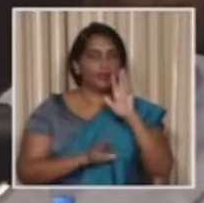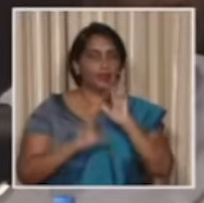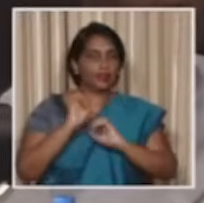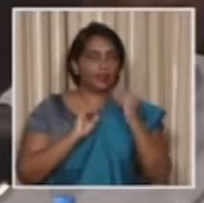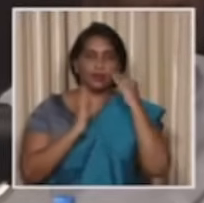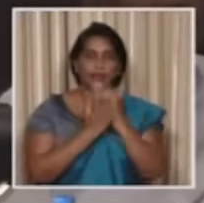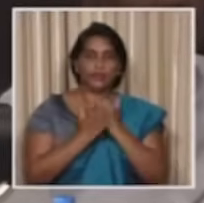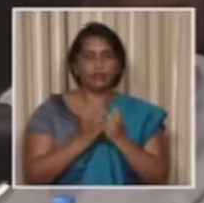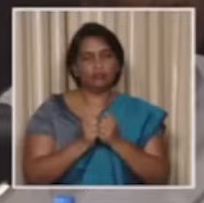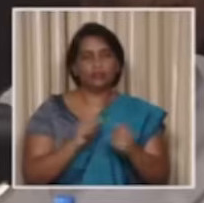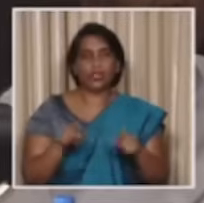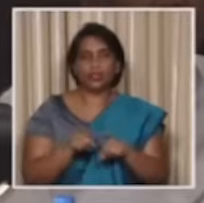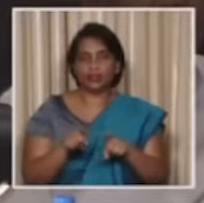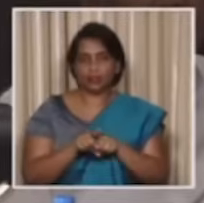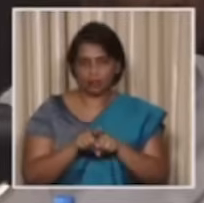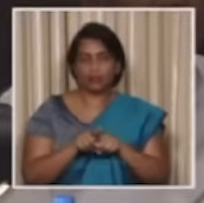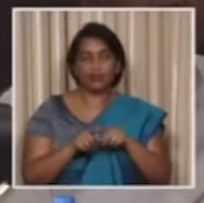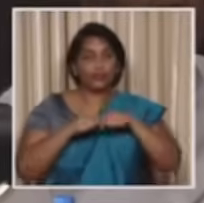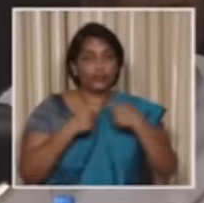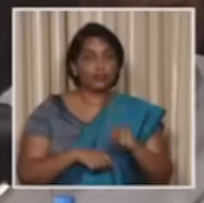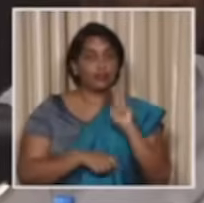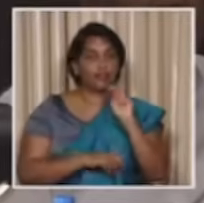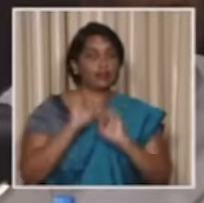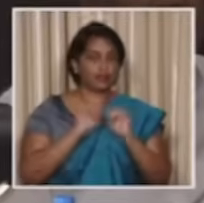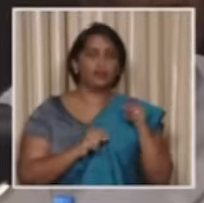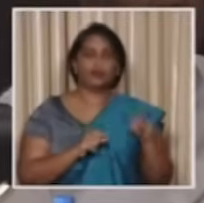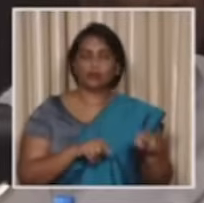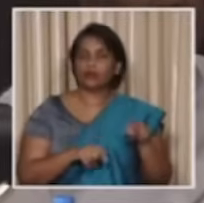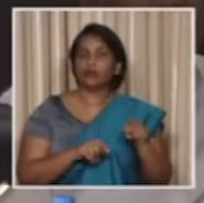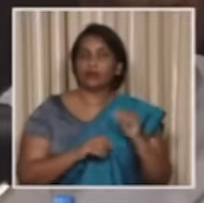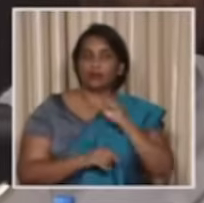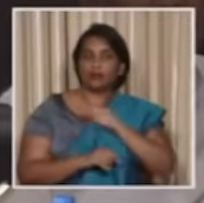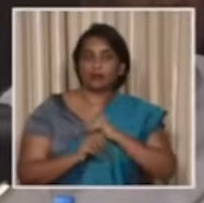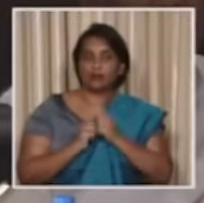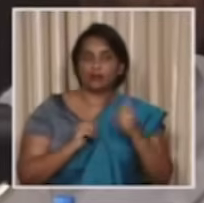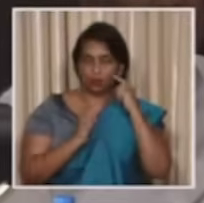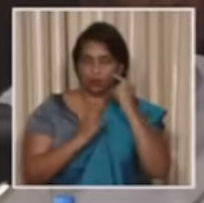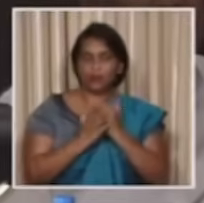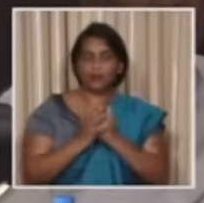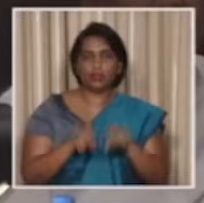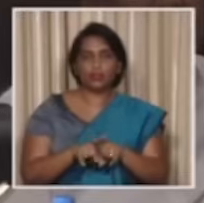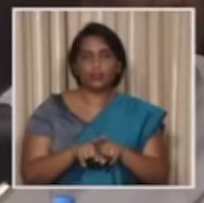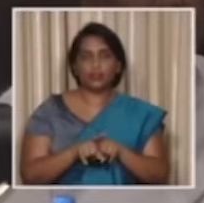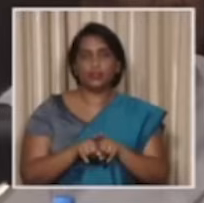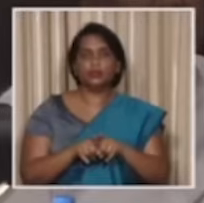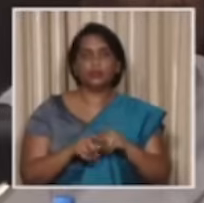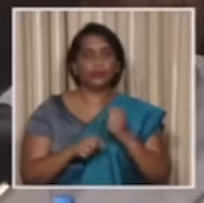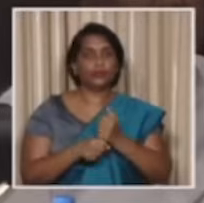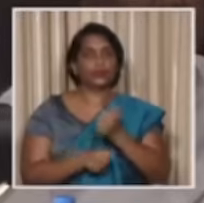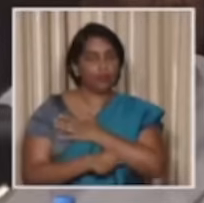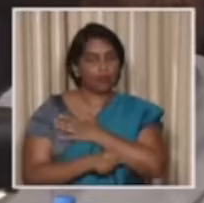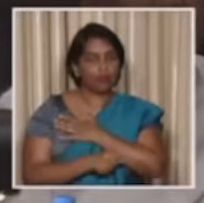නැහැ සභාපතිතුමා උද්ධමනයේ 20%. එතකොට ප්‍රතිලාභයේ ඍණ 11%යි.